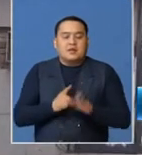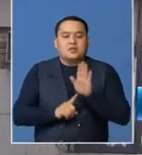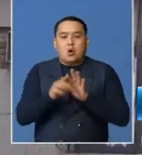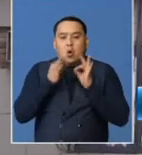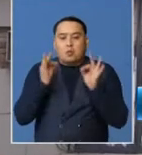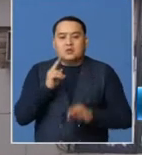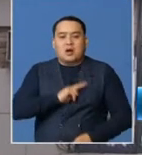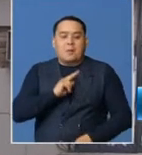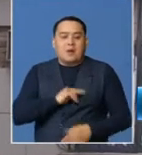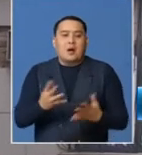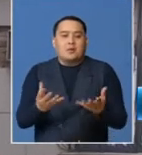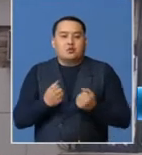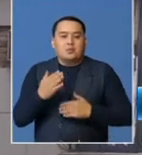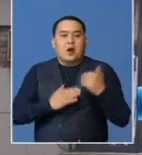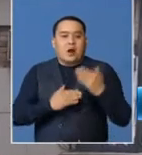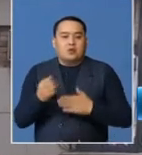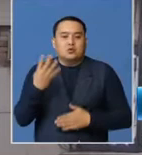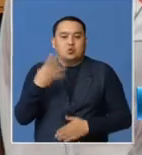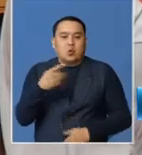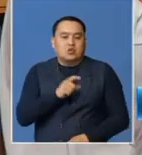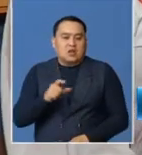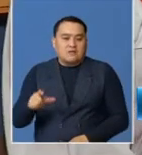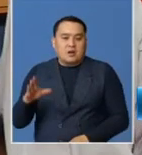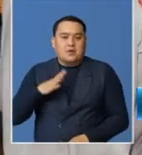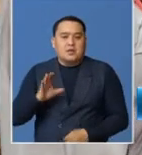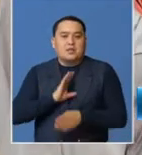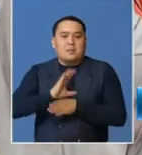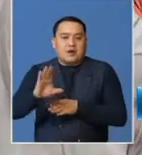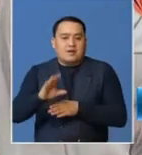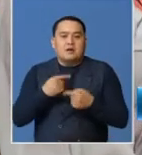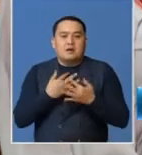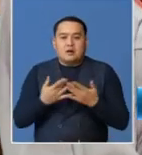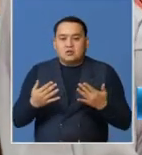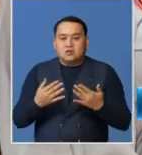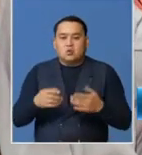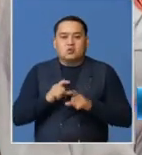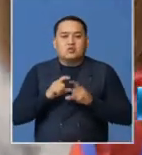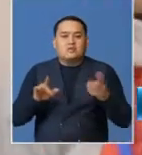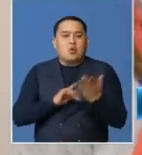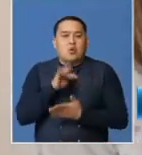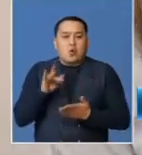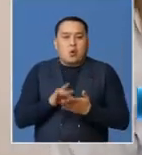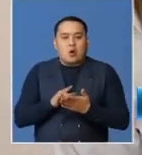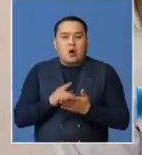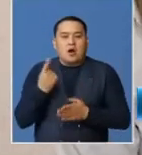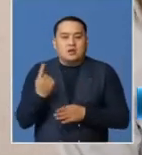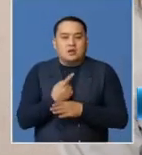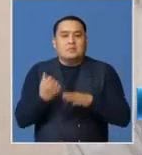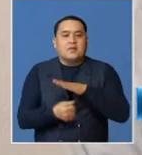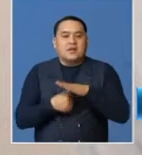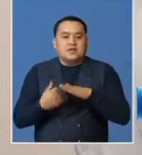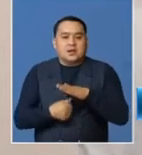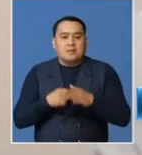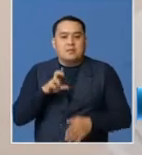опыта работы по полученной профессии более 40 человек были направлены в различные учреждения города. Одна из таких